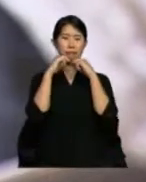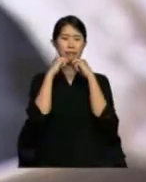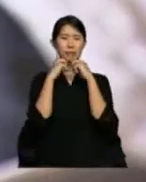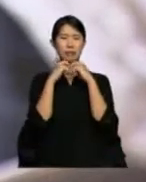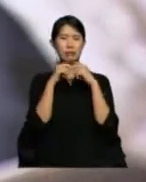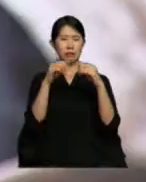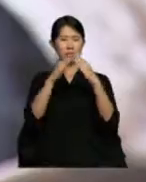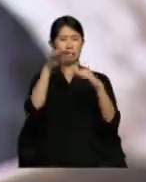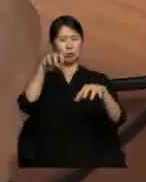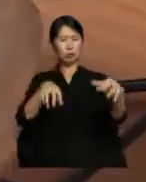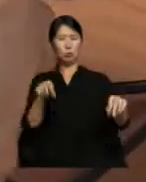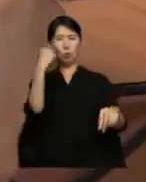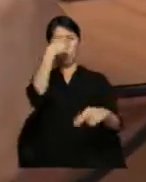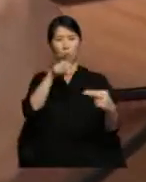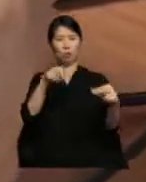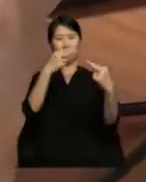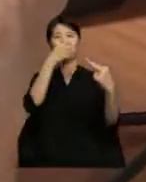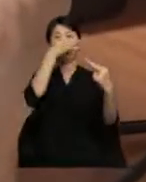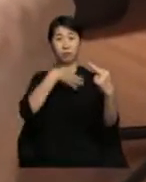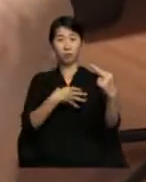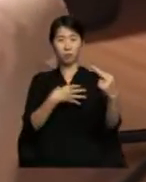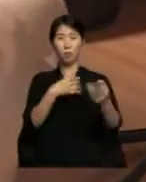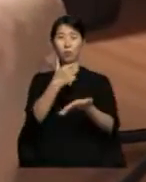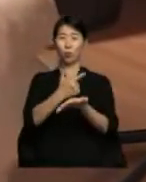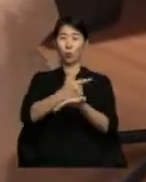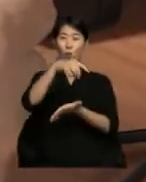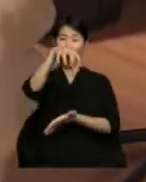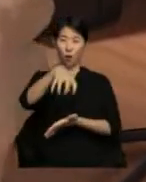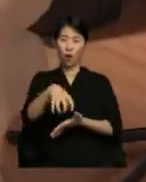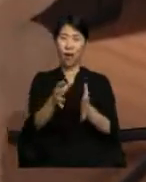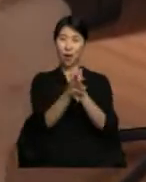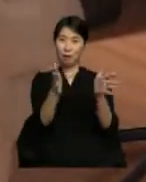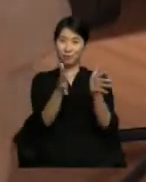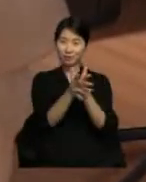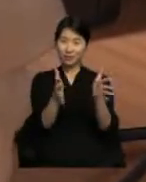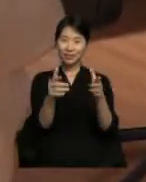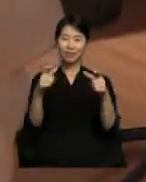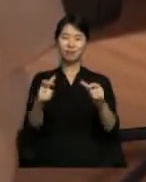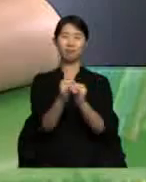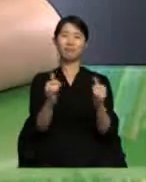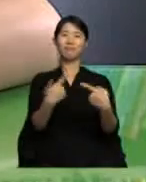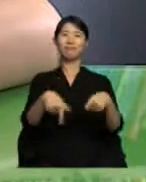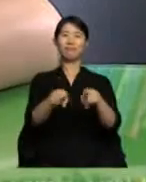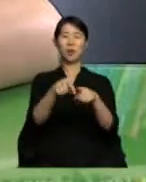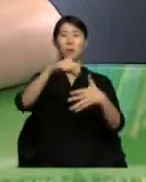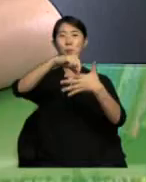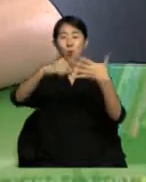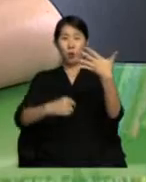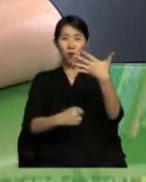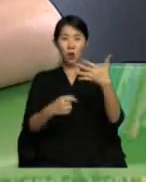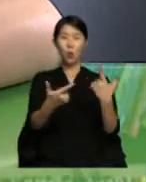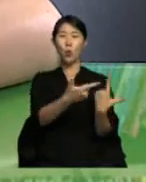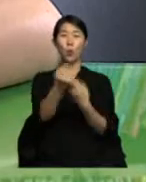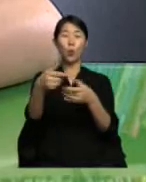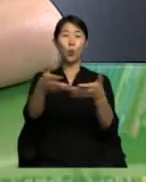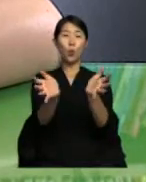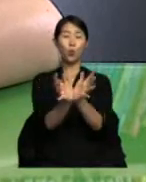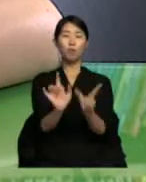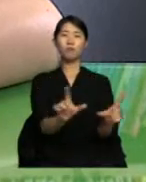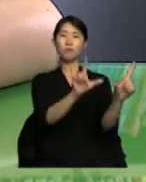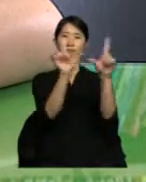일이 더욱 힘들어진 요즘 노원구 아파트에선 주민이 함께하는 프로그램을 통해 공동체 생활을